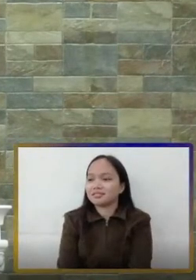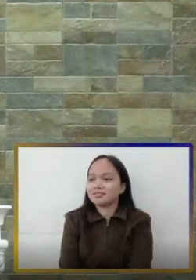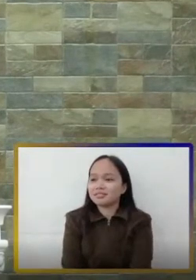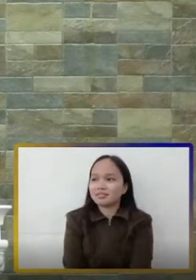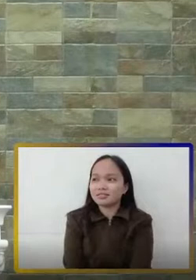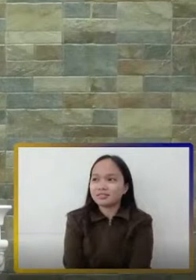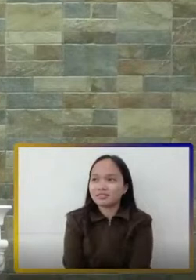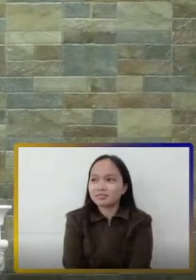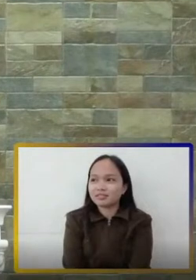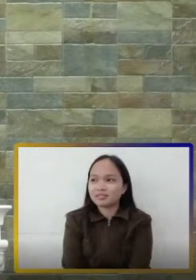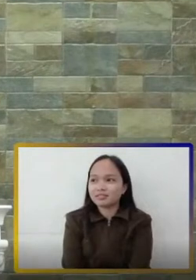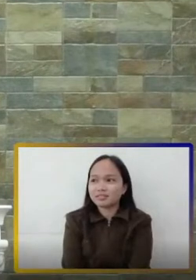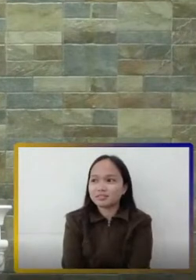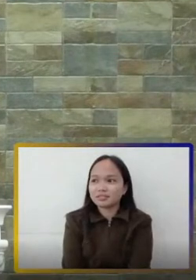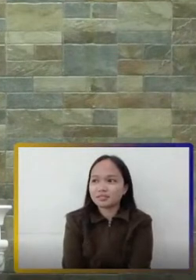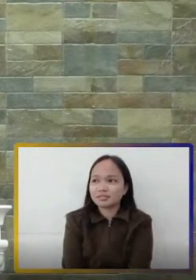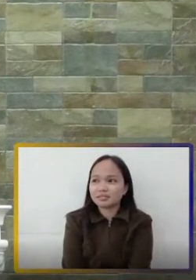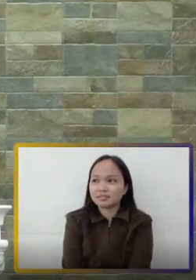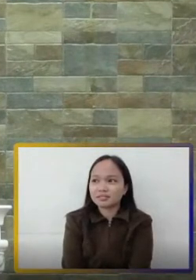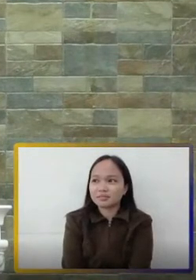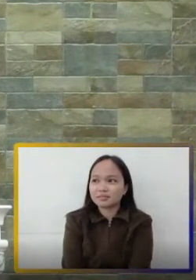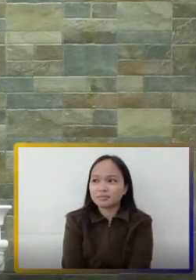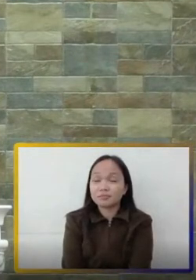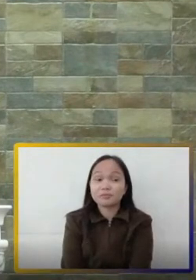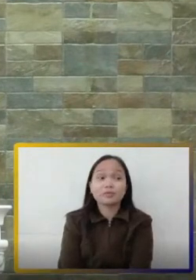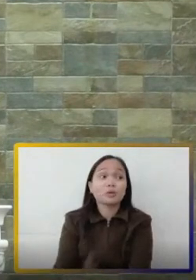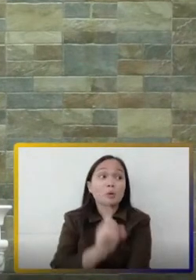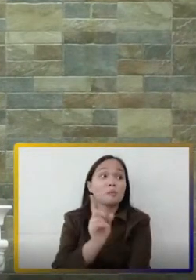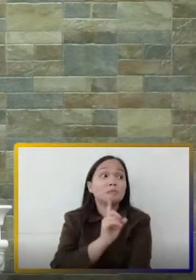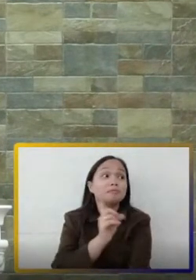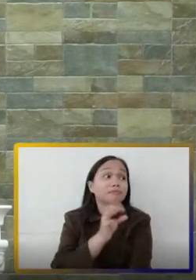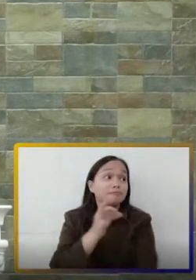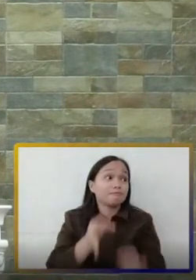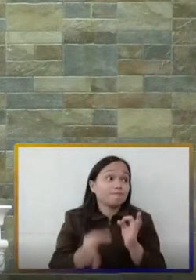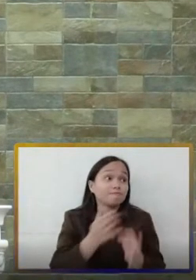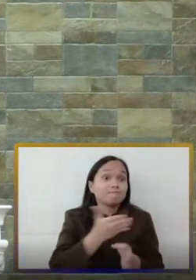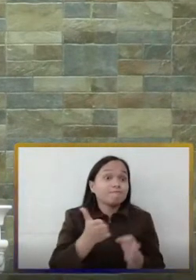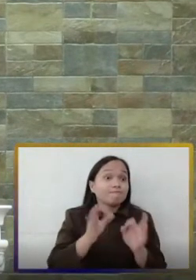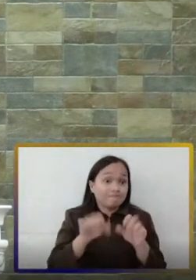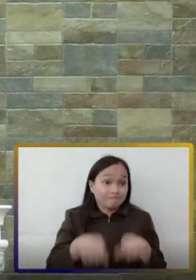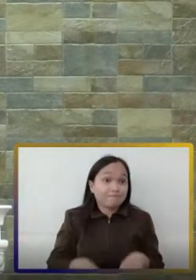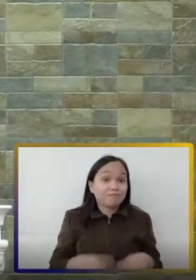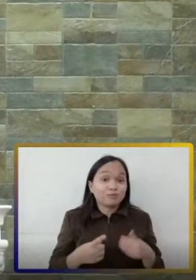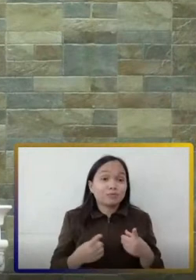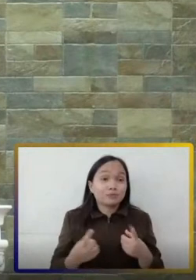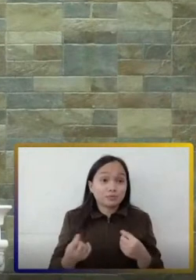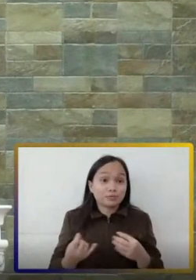ang pinakamaganda, you know, if you can do it, I hope you can.